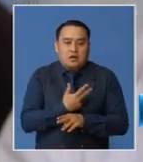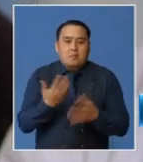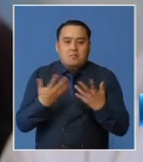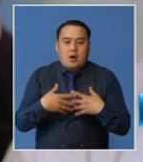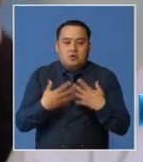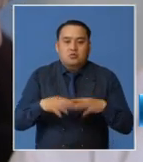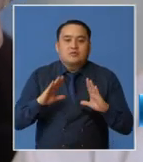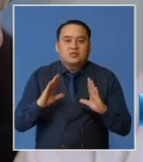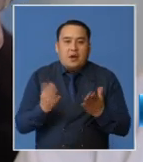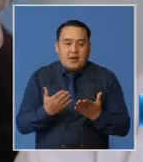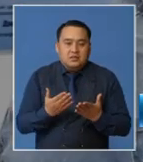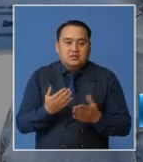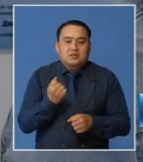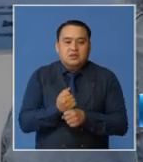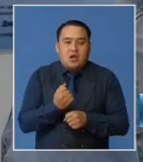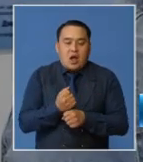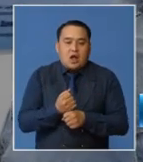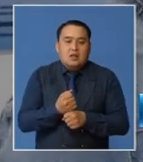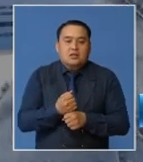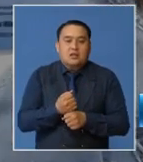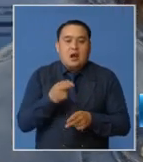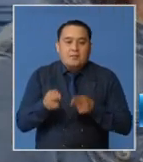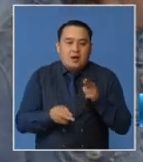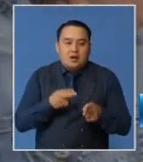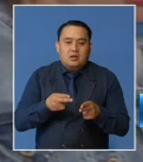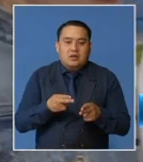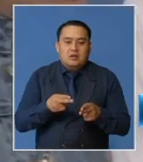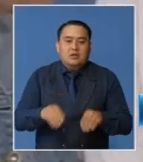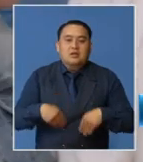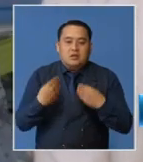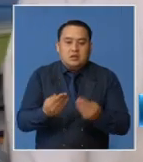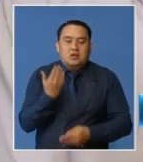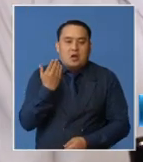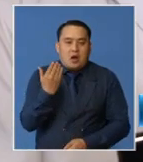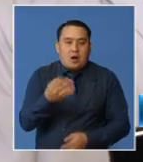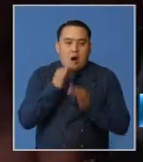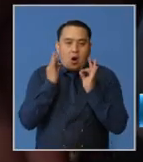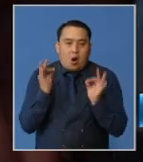счету событие. Сделать кесарево сечение родители доверили именно ему,